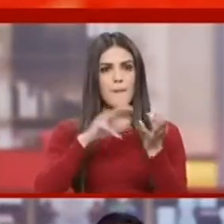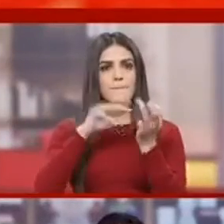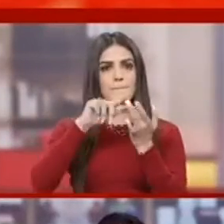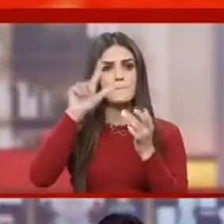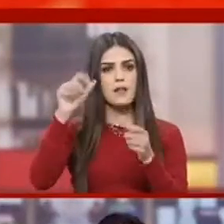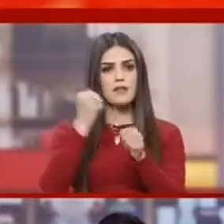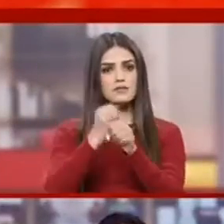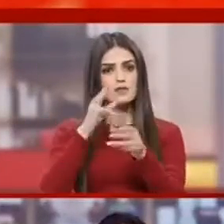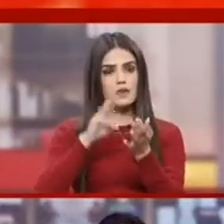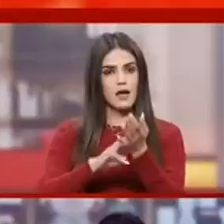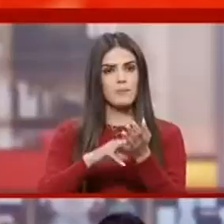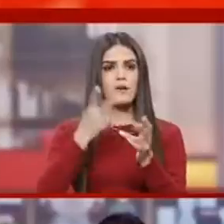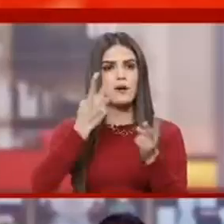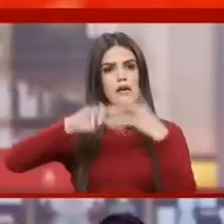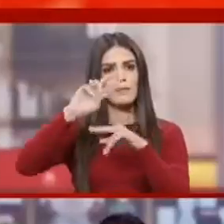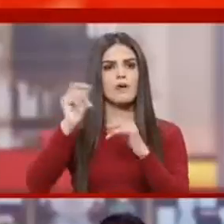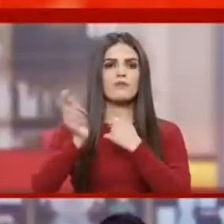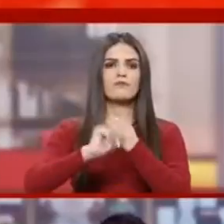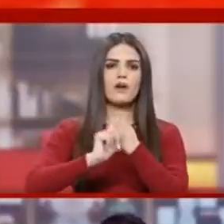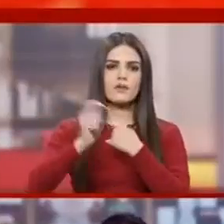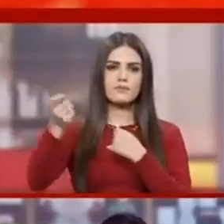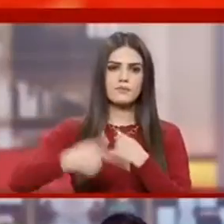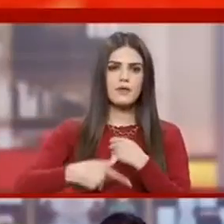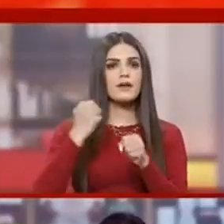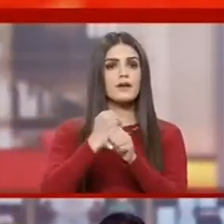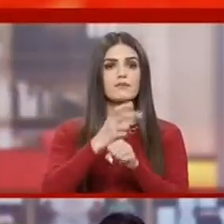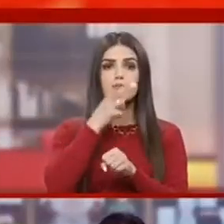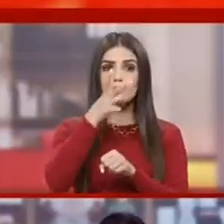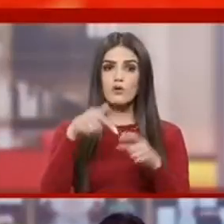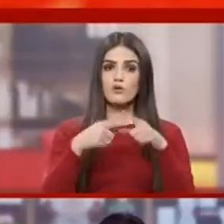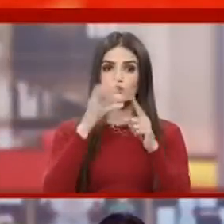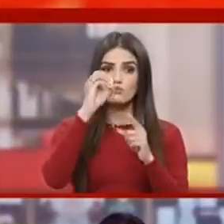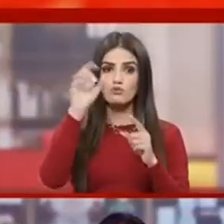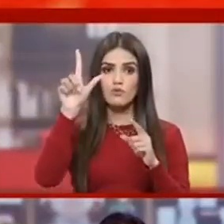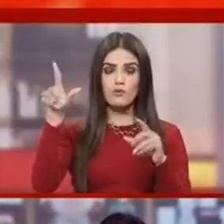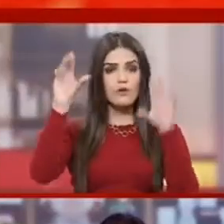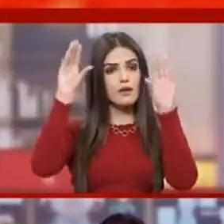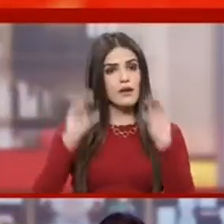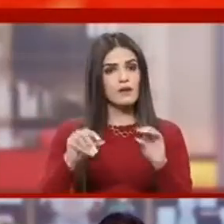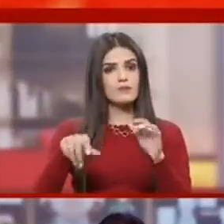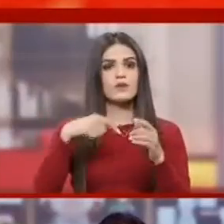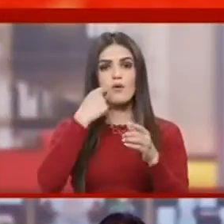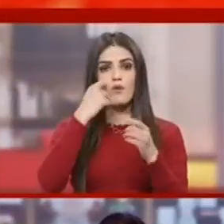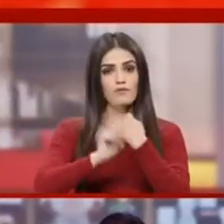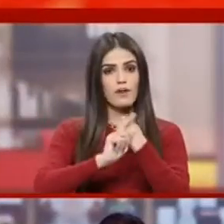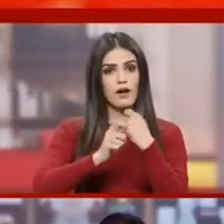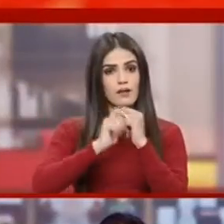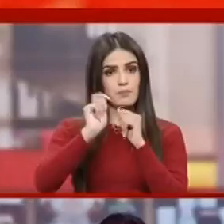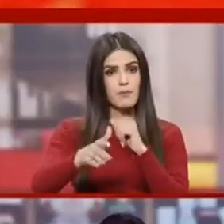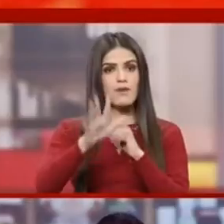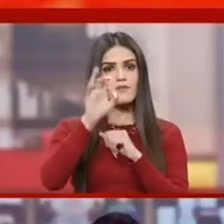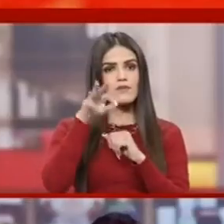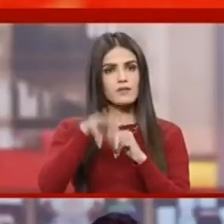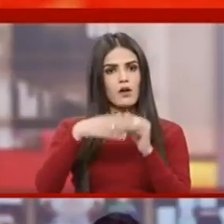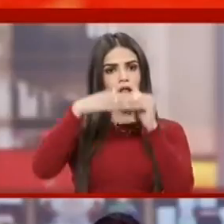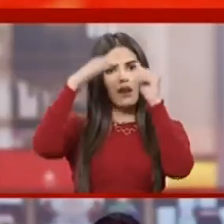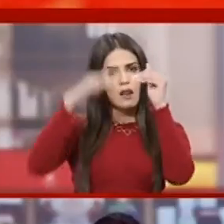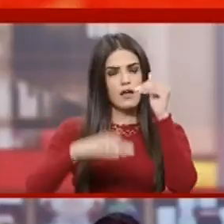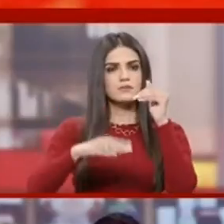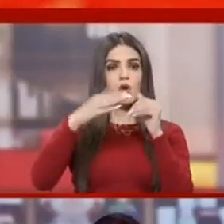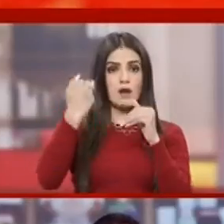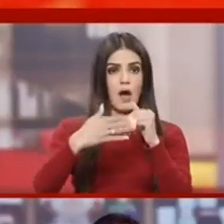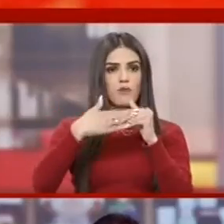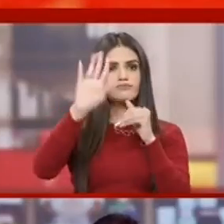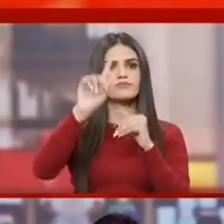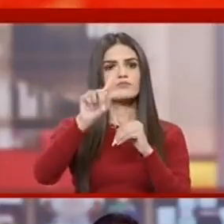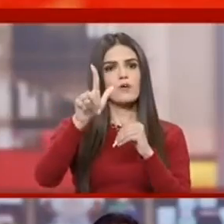जियम पर दोगुना जुर्माना लगेगा सरकार ने तौल कम करने पर जुर्माना पचास हजार से बढ़ा कर एक लाख रुपे कर